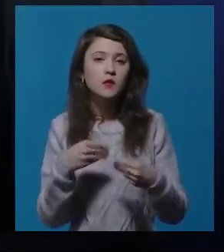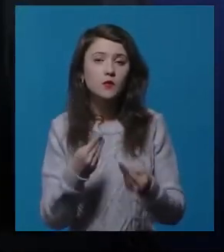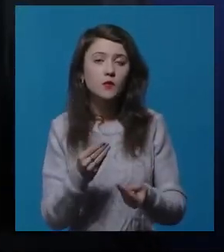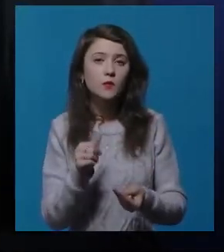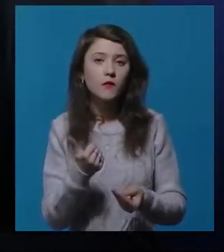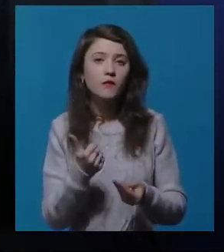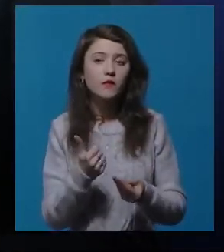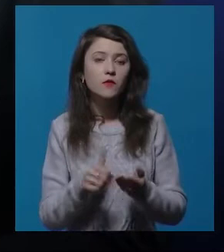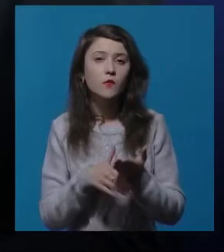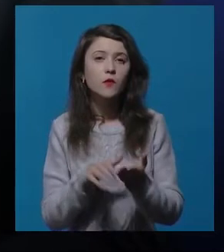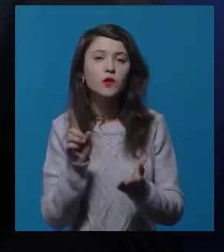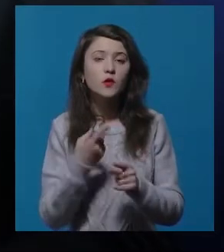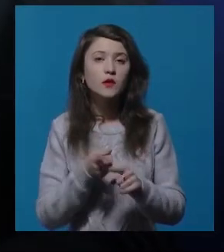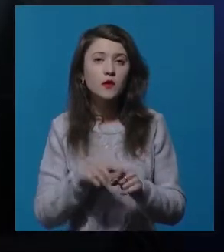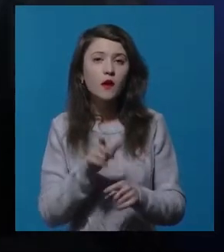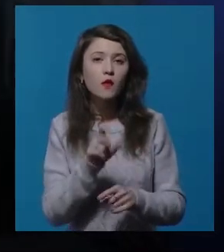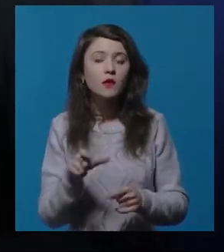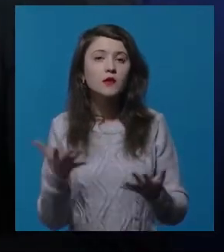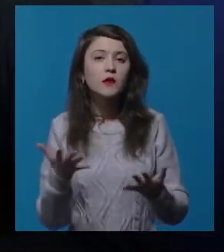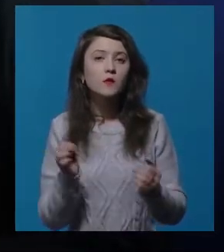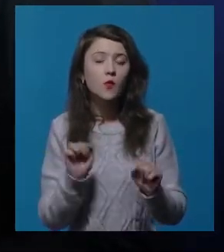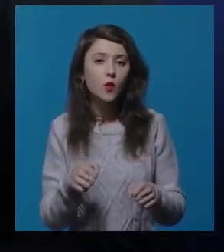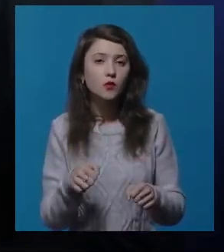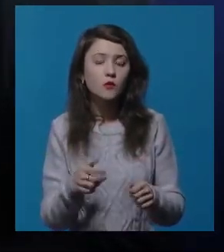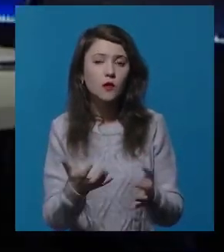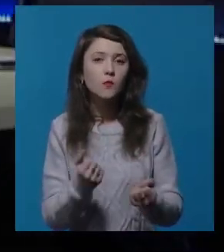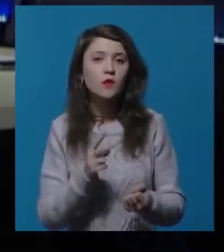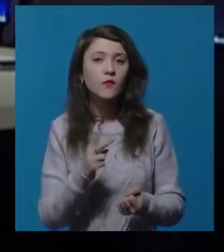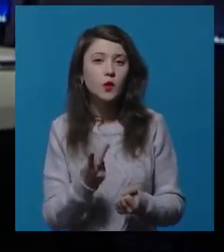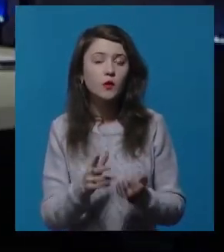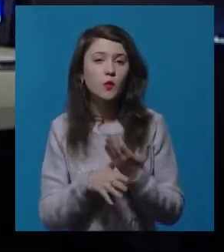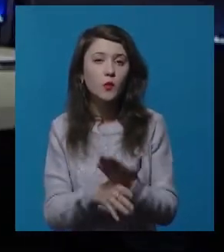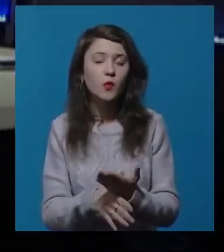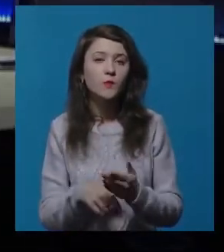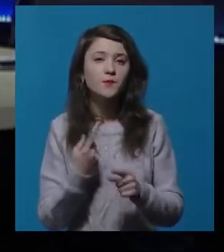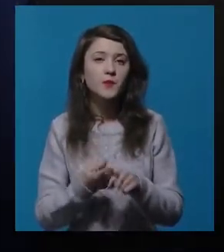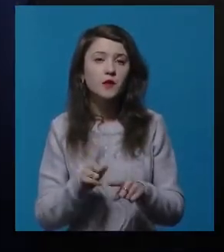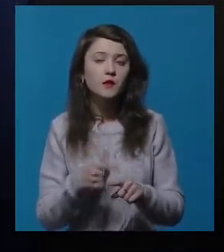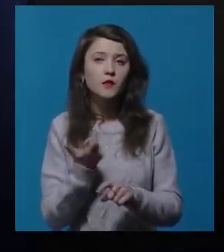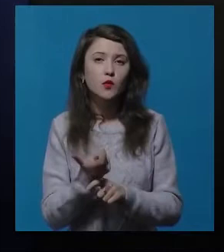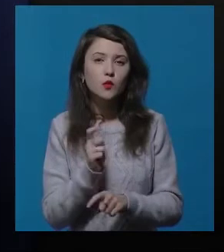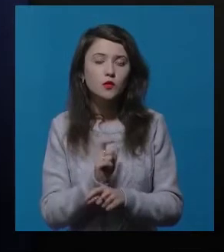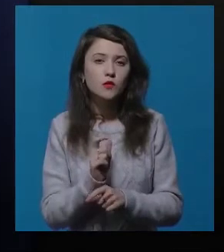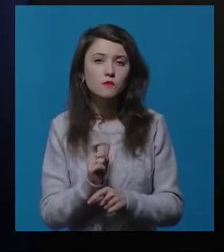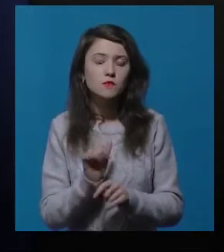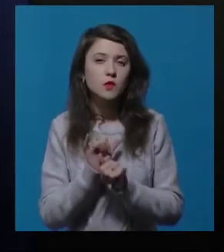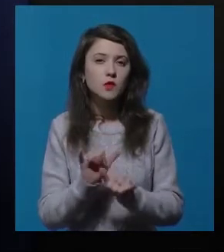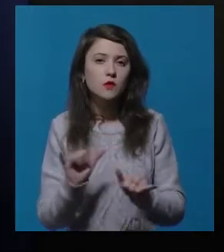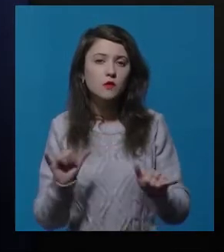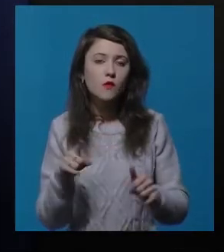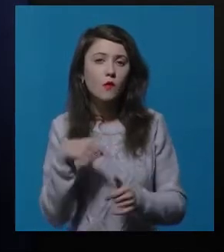це за категорії та громадян, які можуть отримати вторинну правову допомогу? Це дуже широке коло